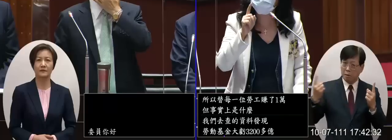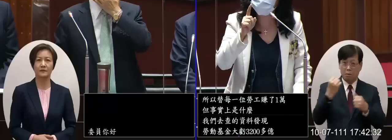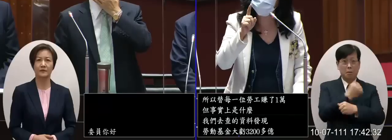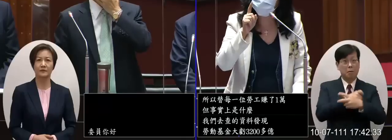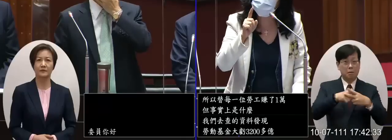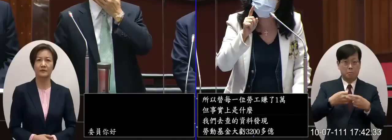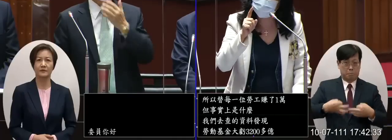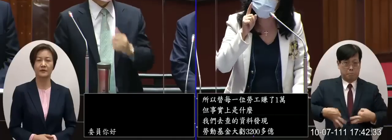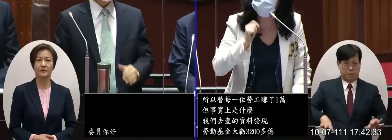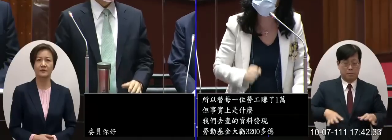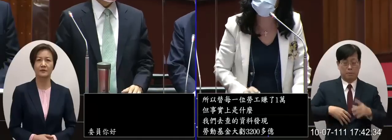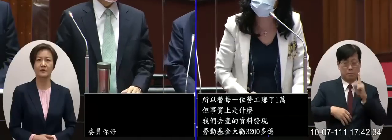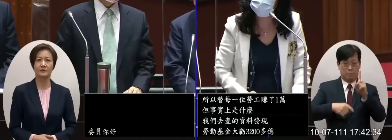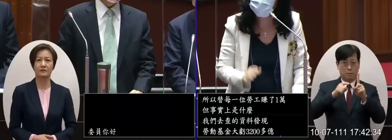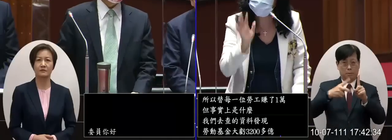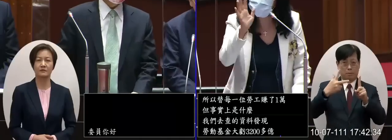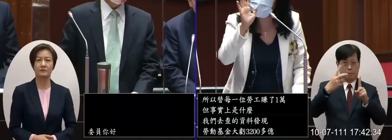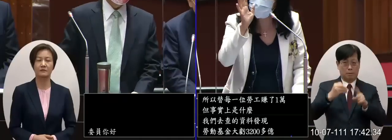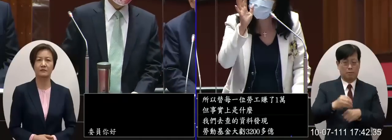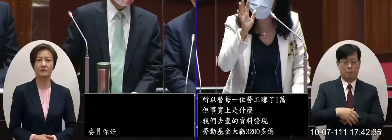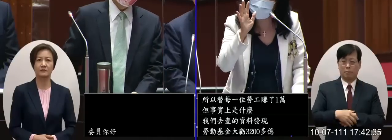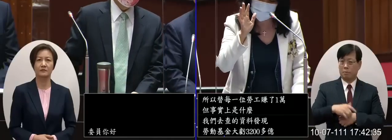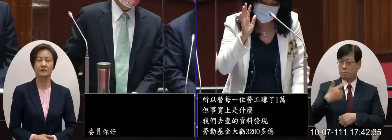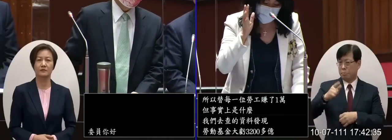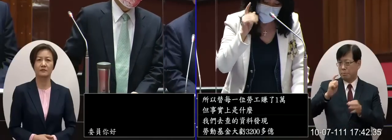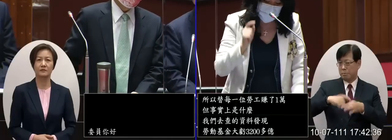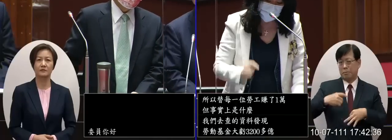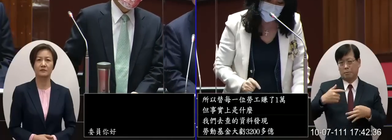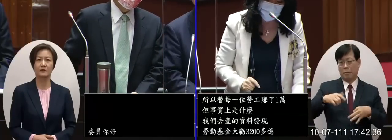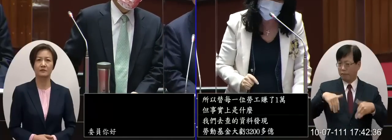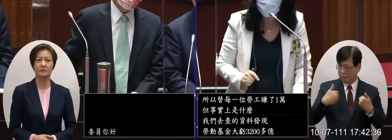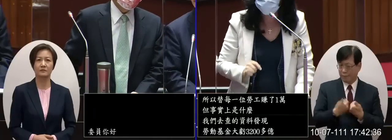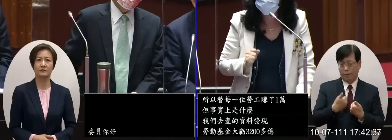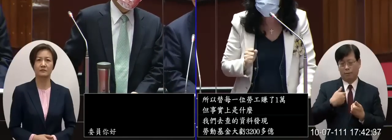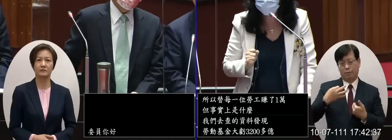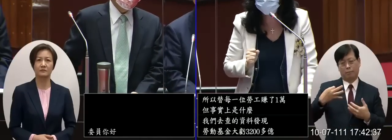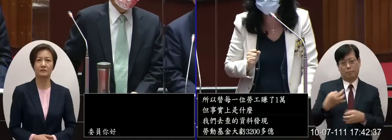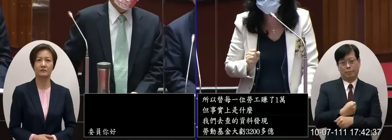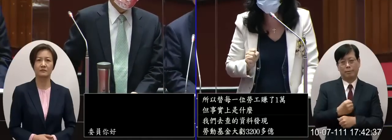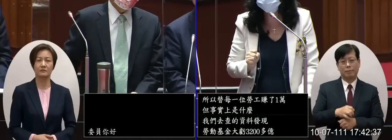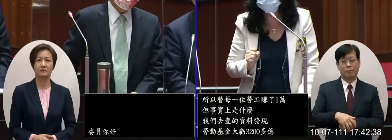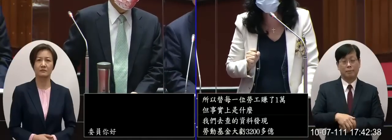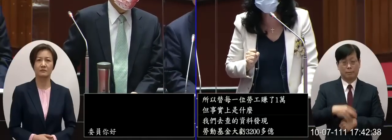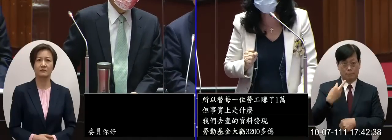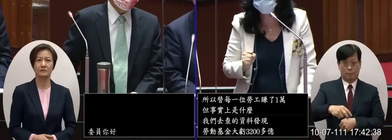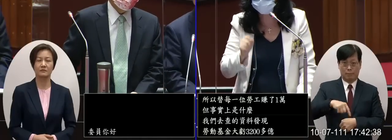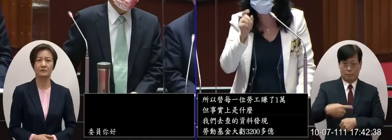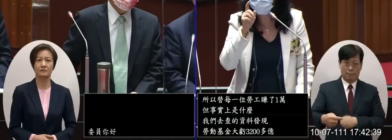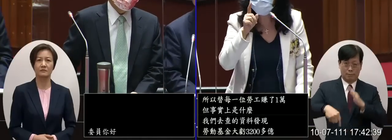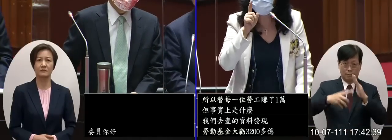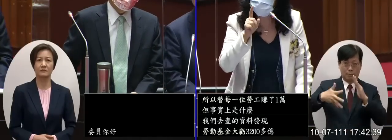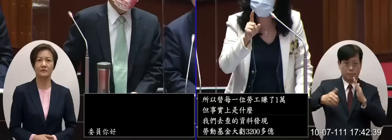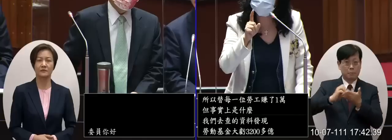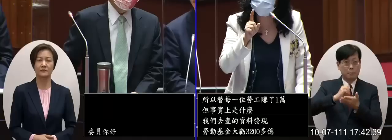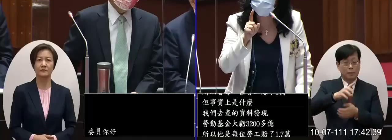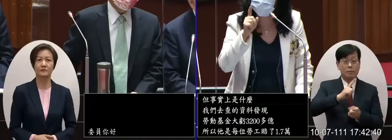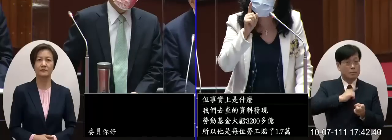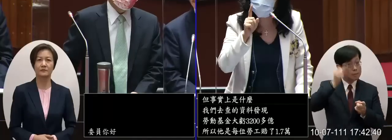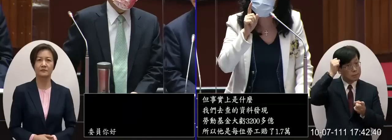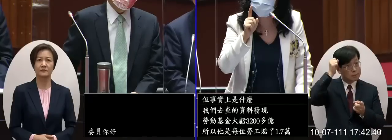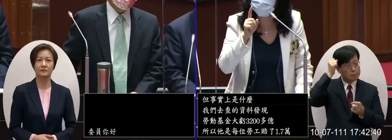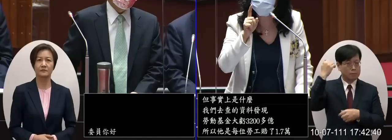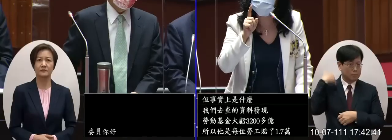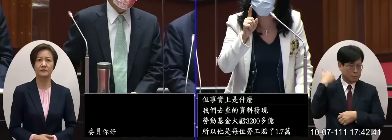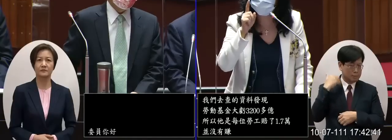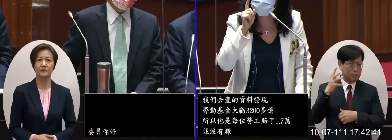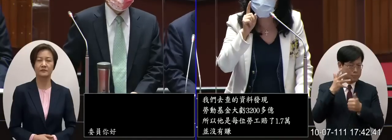工呢赔了1.7万。并没有赚，反而是赔。然后呢，院长，我再跟你报告。但是你记得我